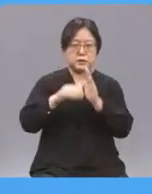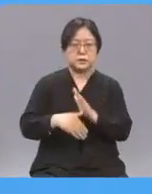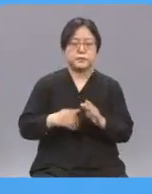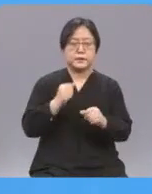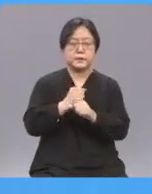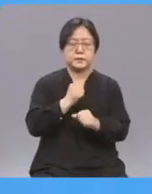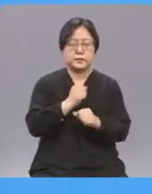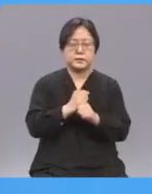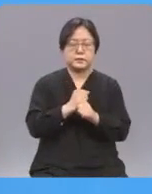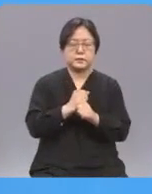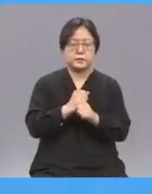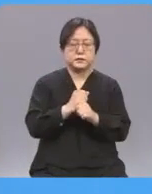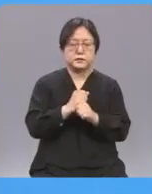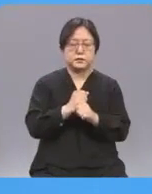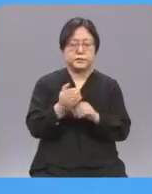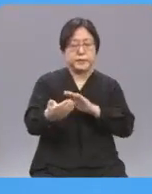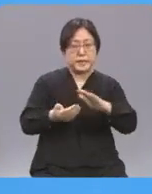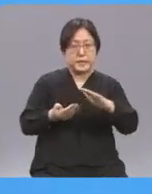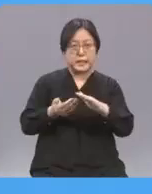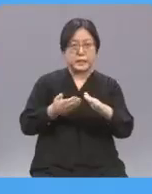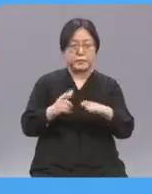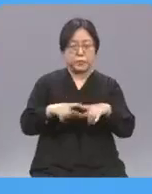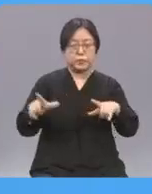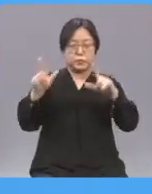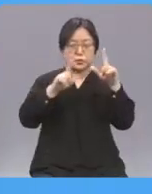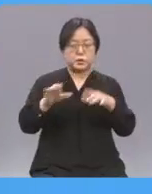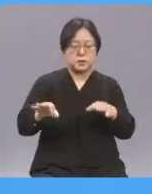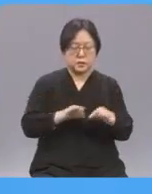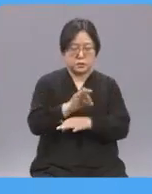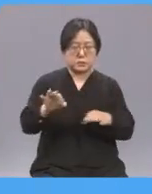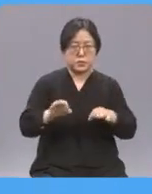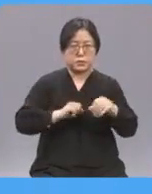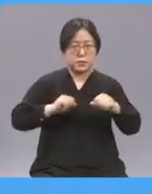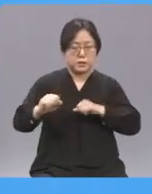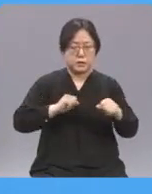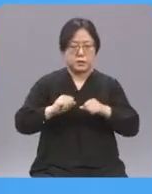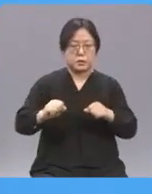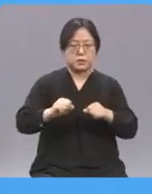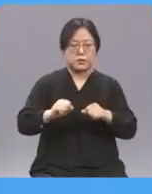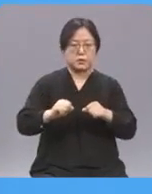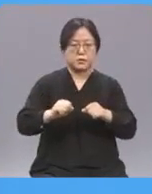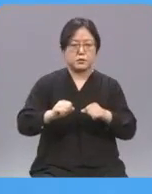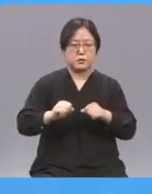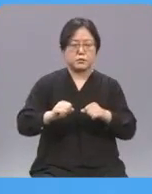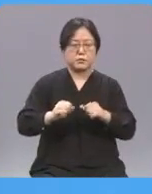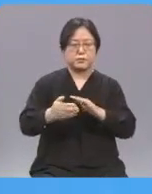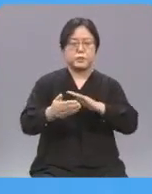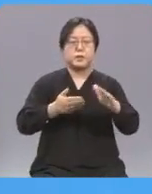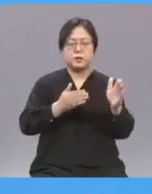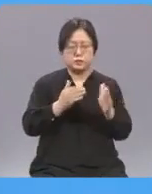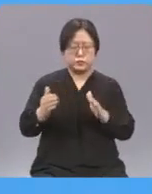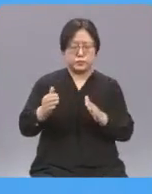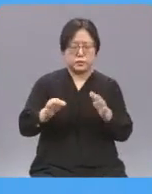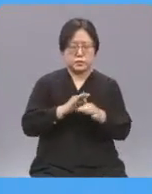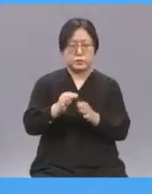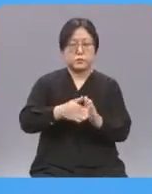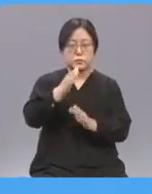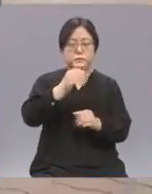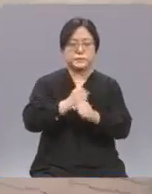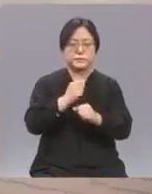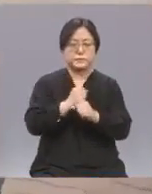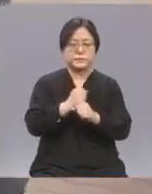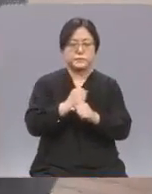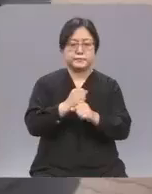열겠습니다. 선제적으로 민생 경제를 활성화할 수 있는 위기에 강한 경제 도시를